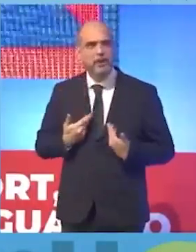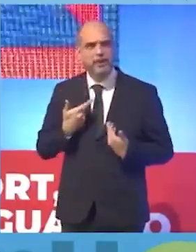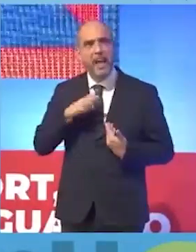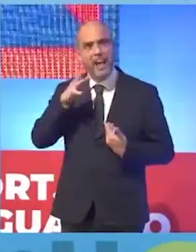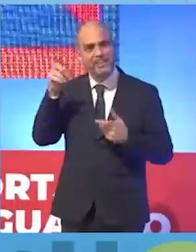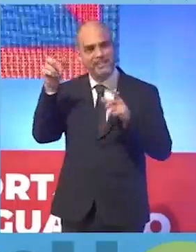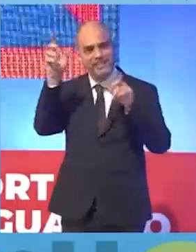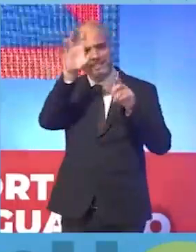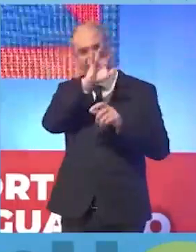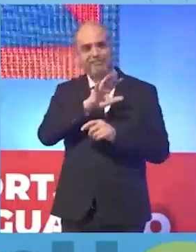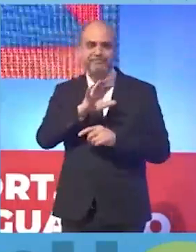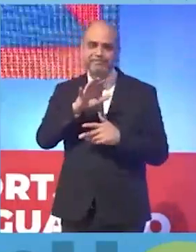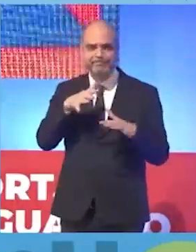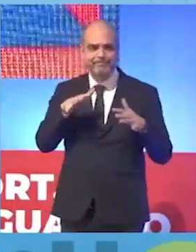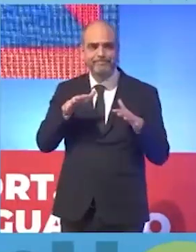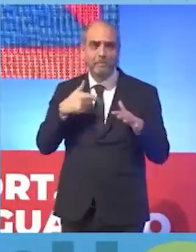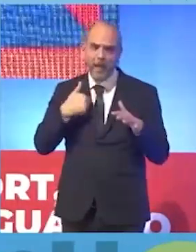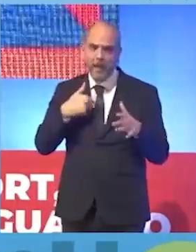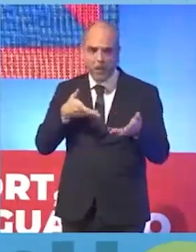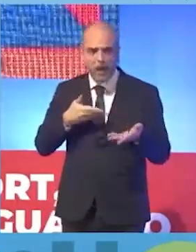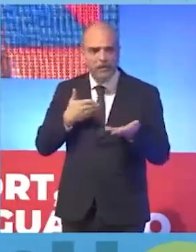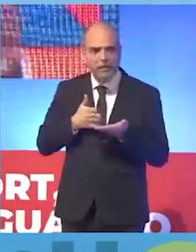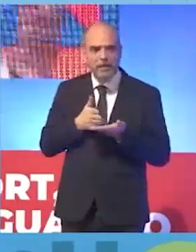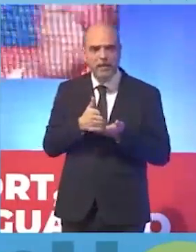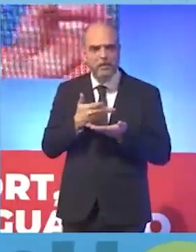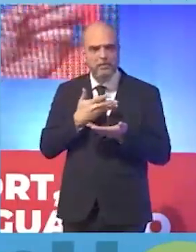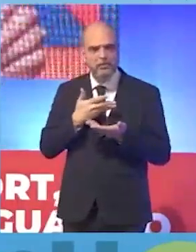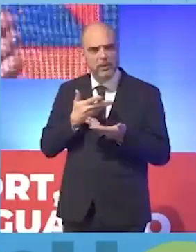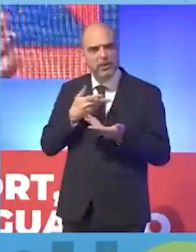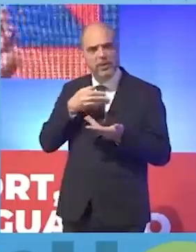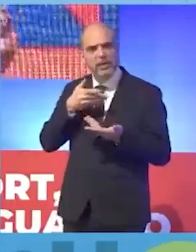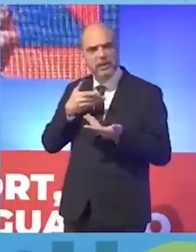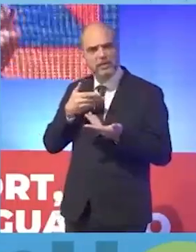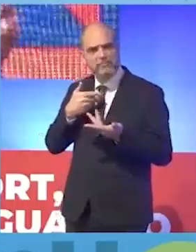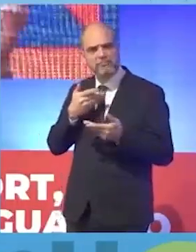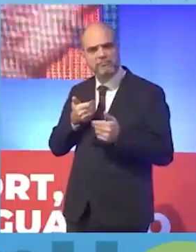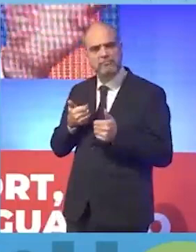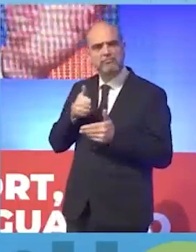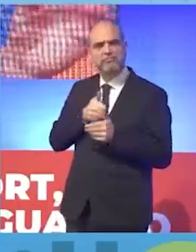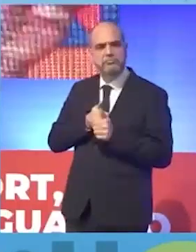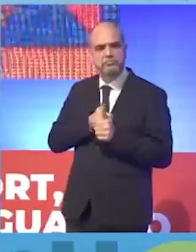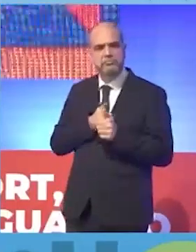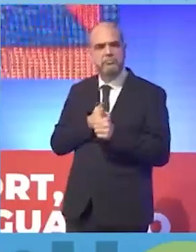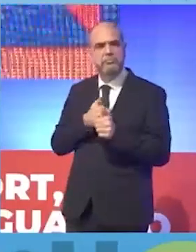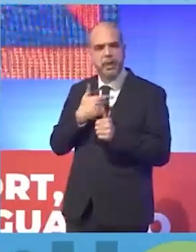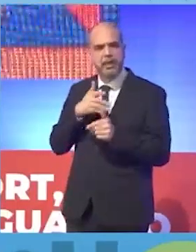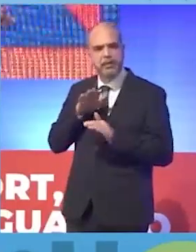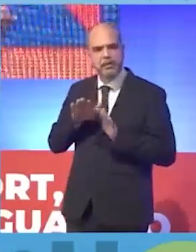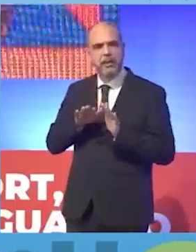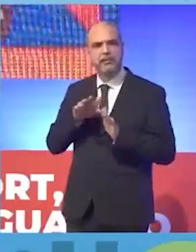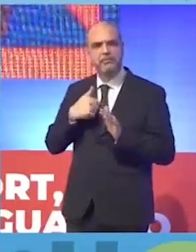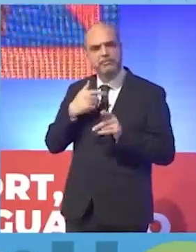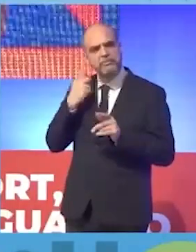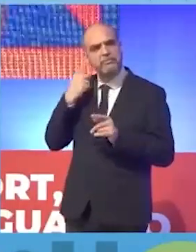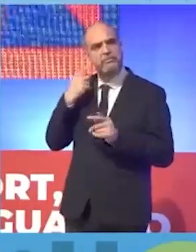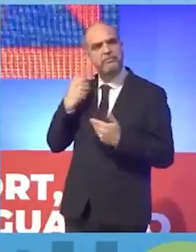e c'è un percorso da seguire che ti permette piano piano di ritrovare quello che eri prima,